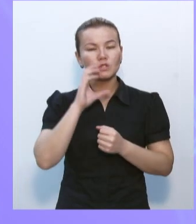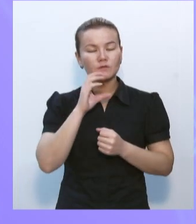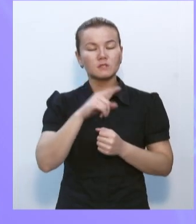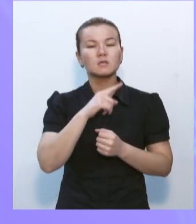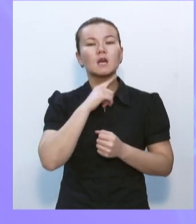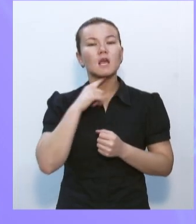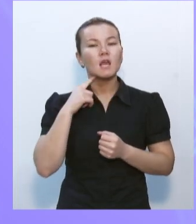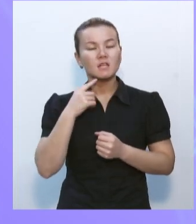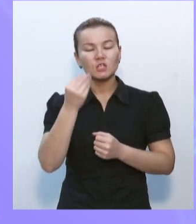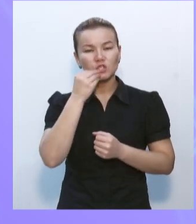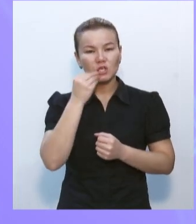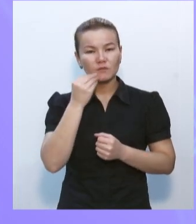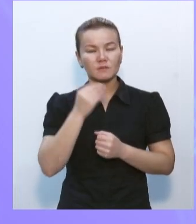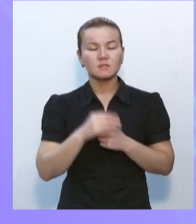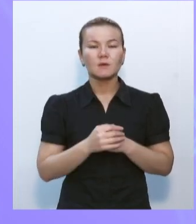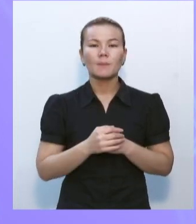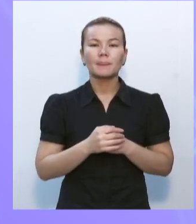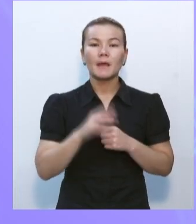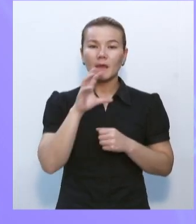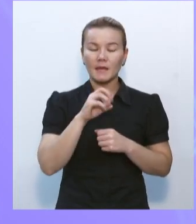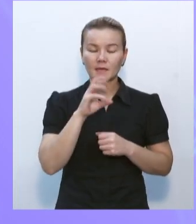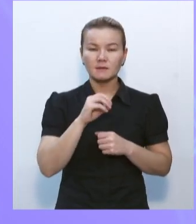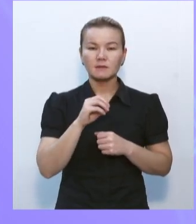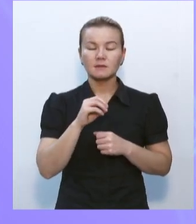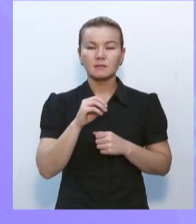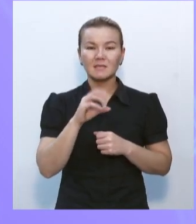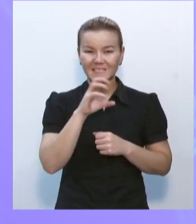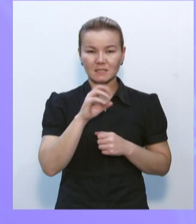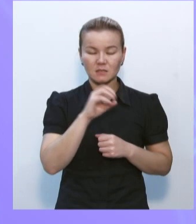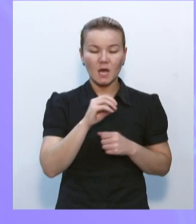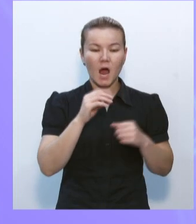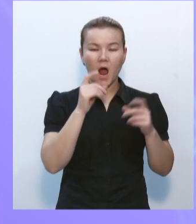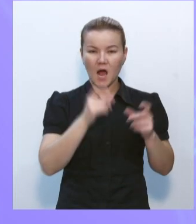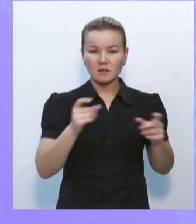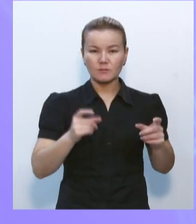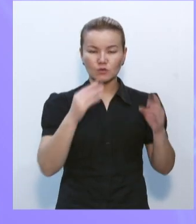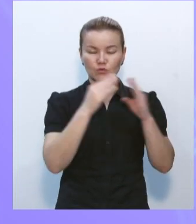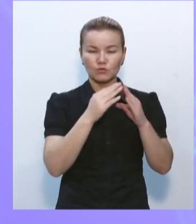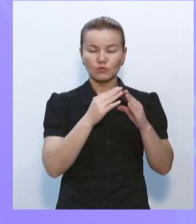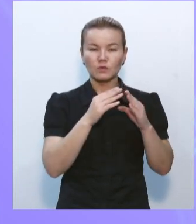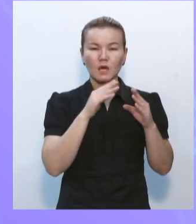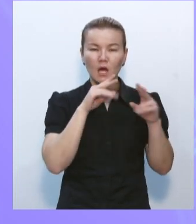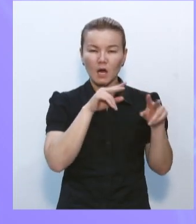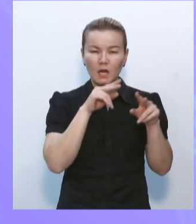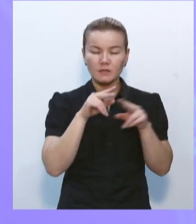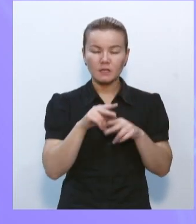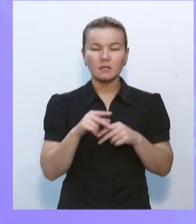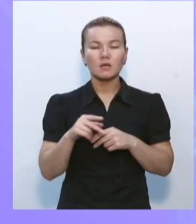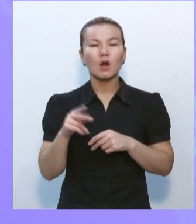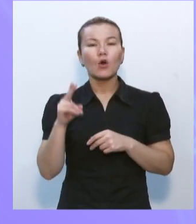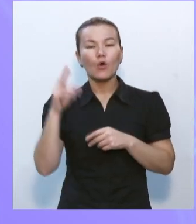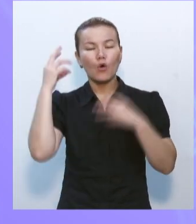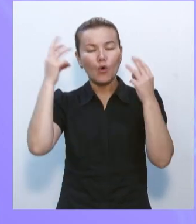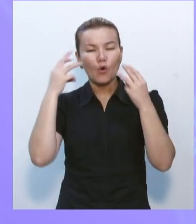жейбиз. Ит адамдын үйүн кайтарат. Кой адамга эт,